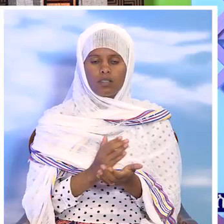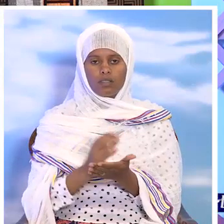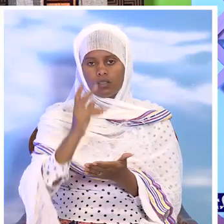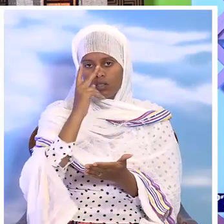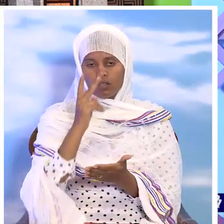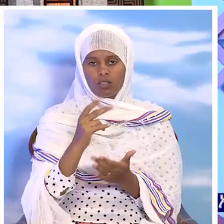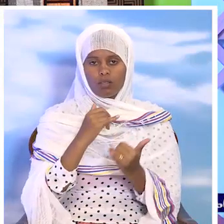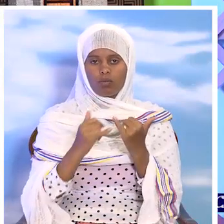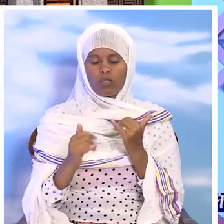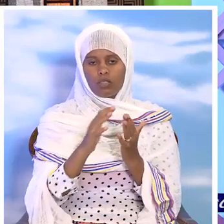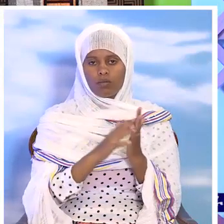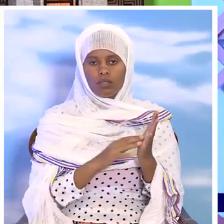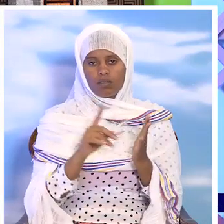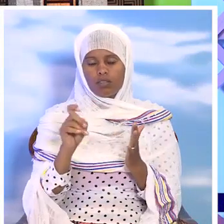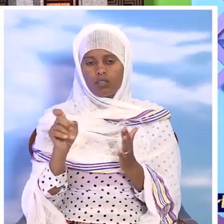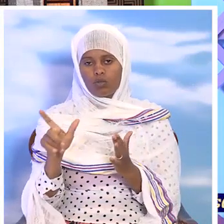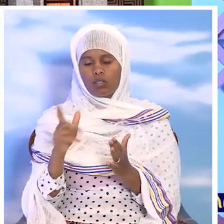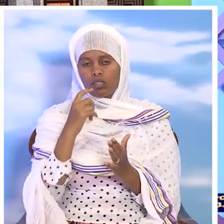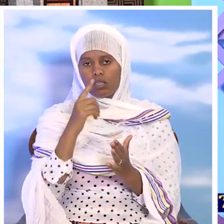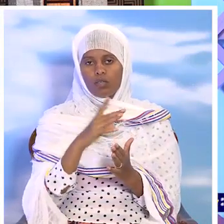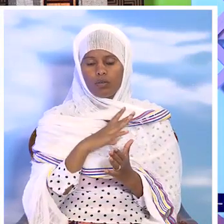መወዳእታ ምዕራፍ ቁፅሪ 17 እንታይ ብል